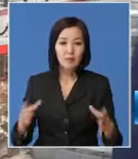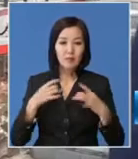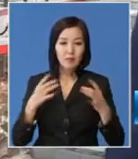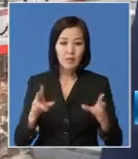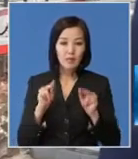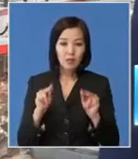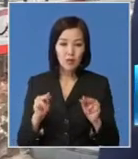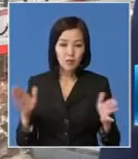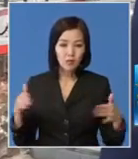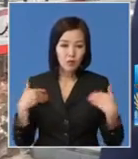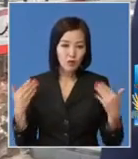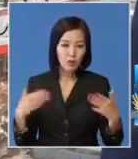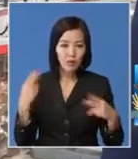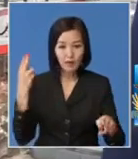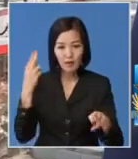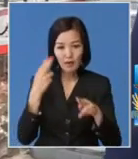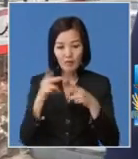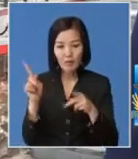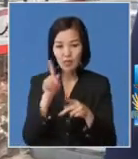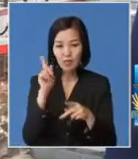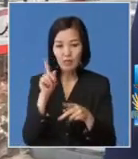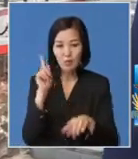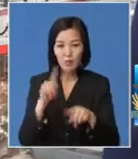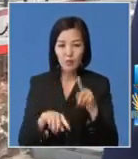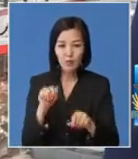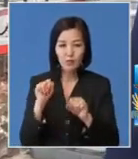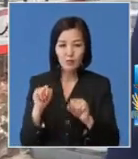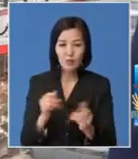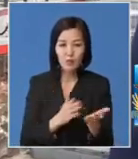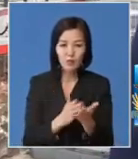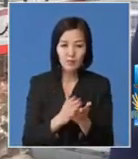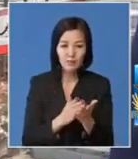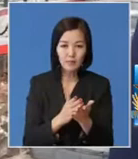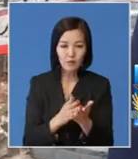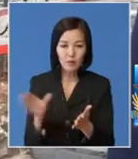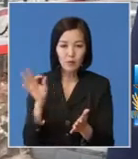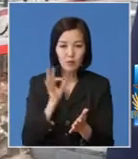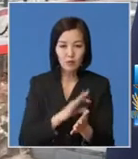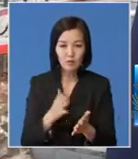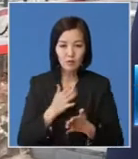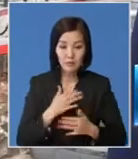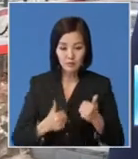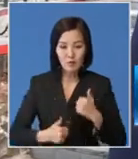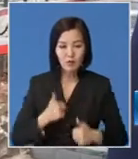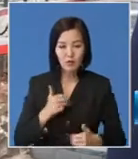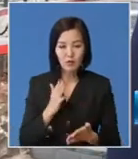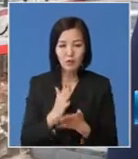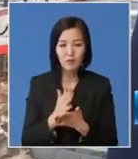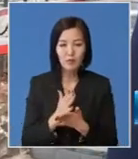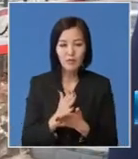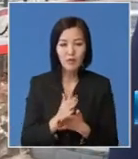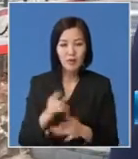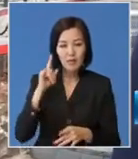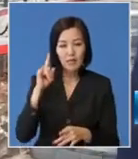құттықтаймын. Аға ұрпақ пен жас буынның отанымызды қорғап, қызметте айтулы үлес қосқанын біз әрқашанда мақтан тұтамыз.